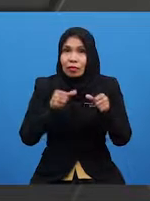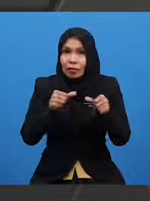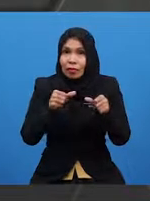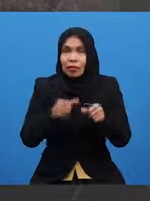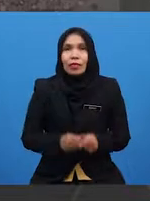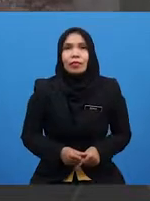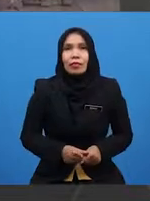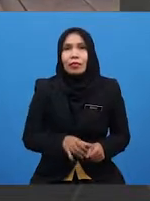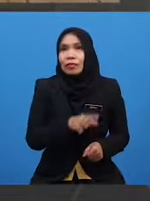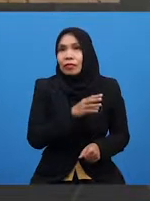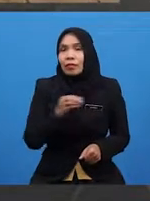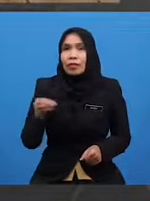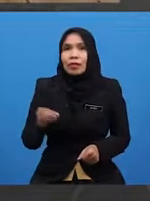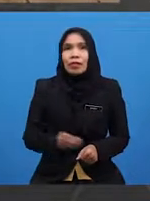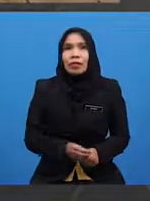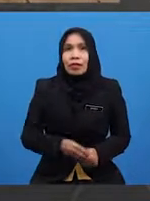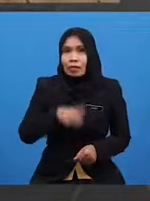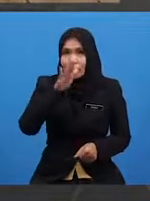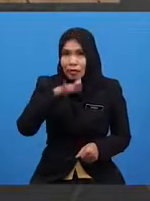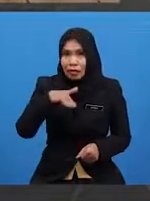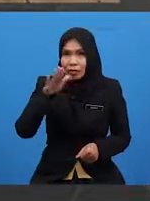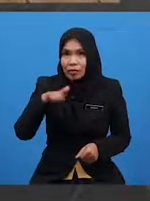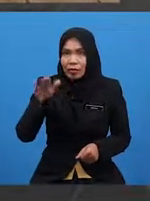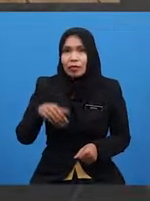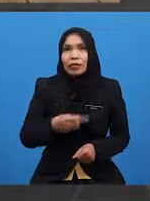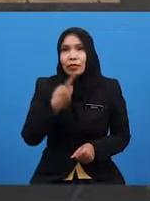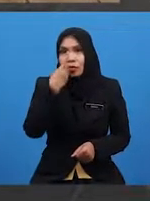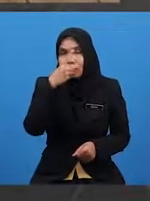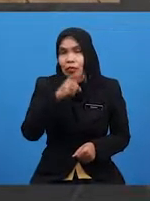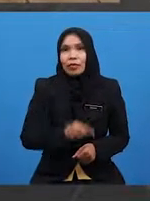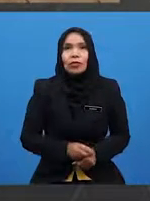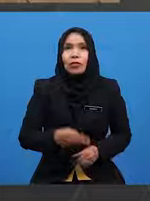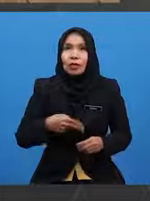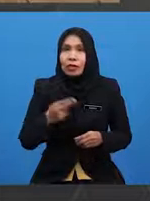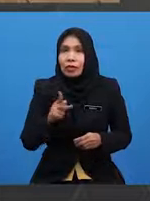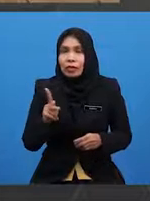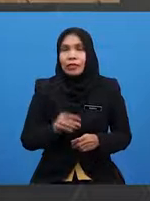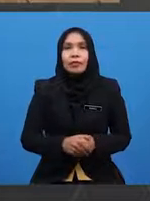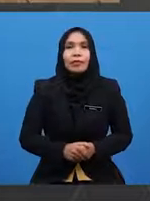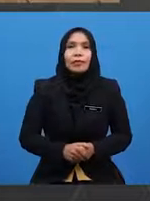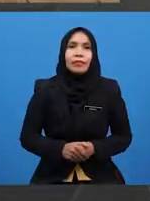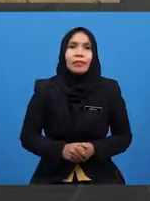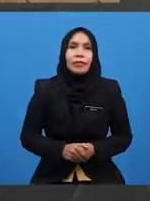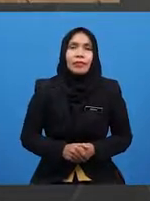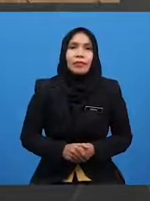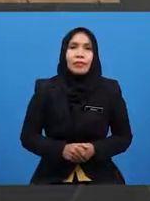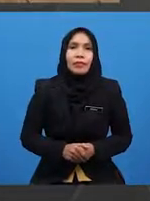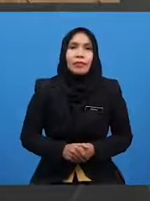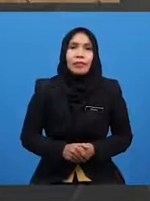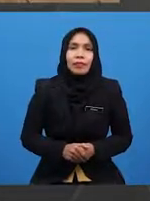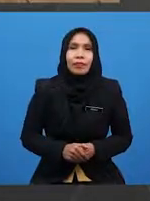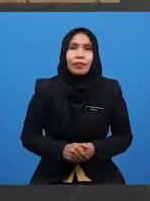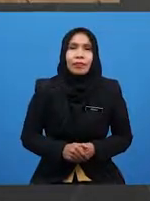cat secara sistematik untuk menghasilkan kesan timbul dan tenggelam. Hasil